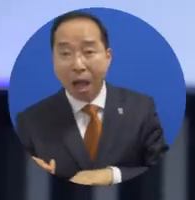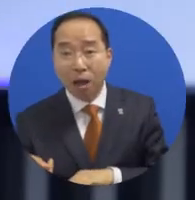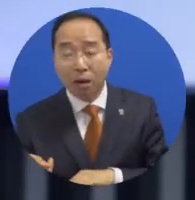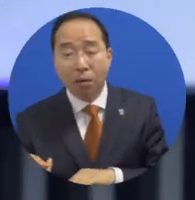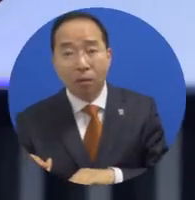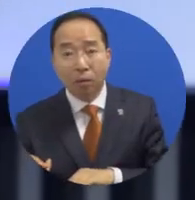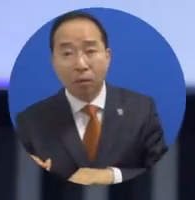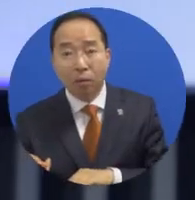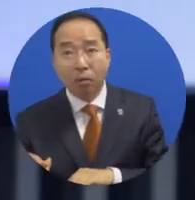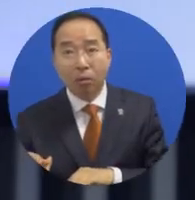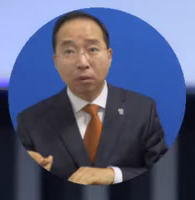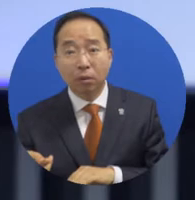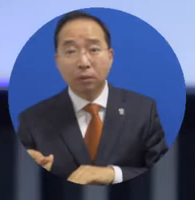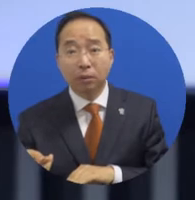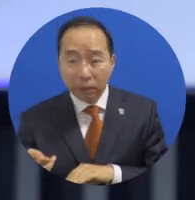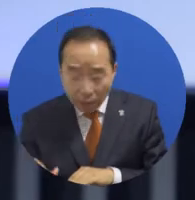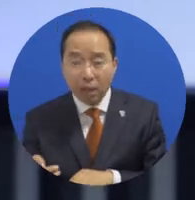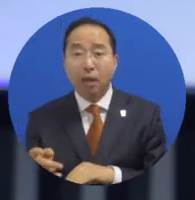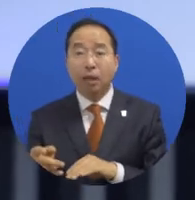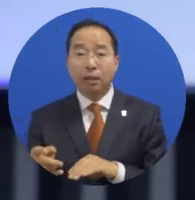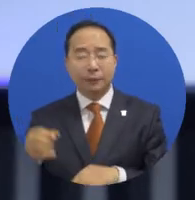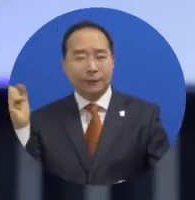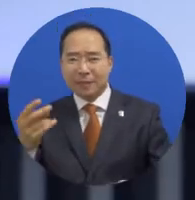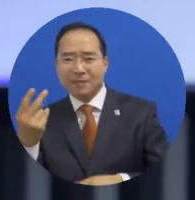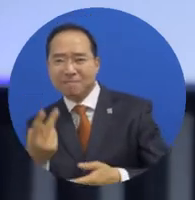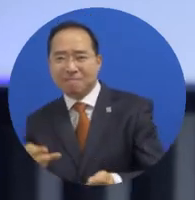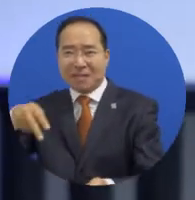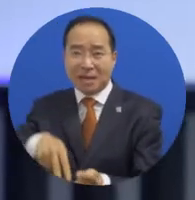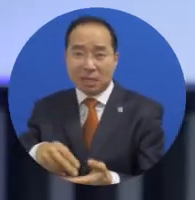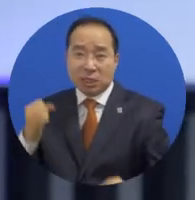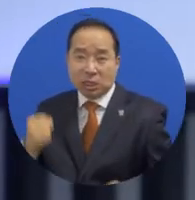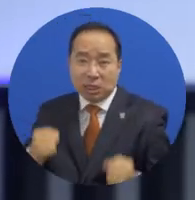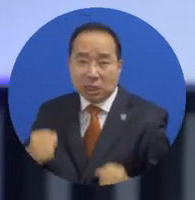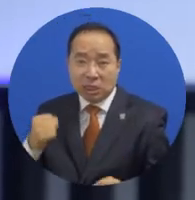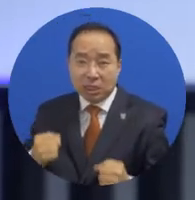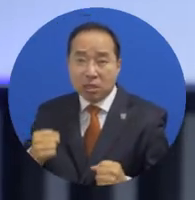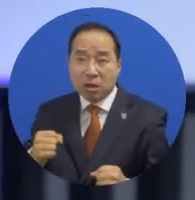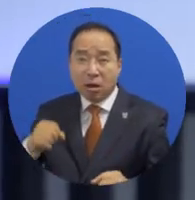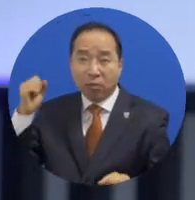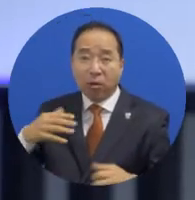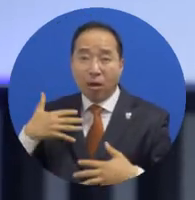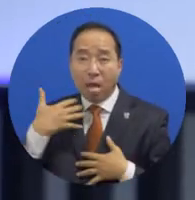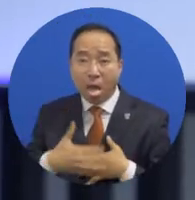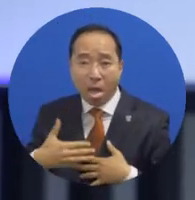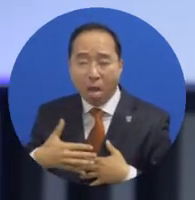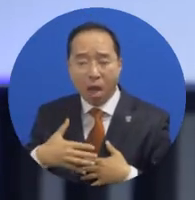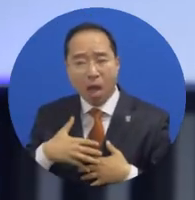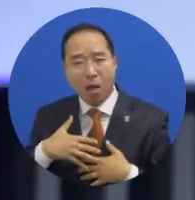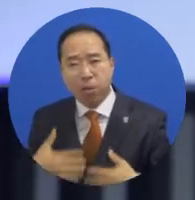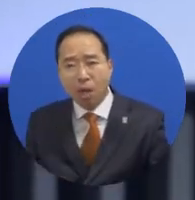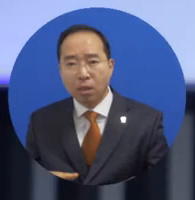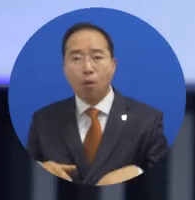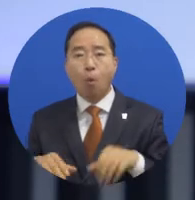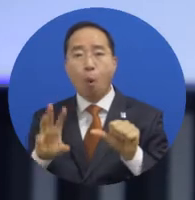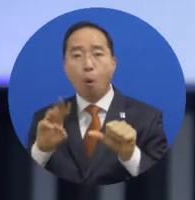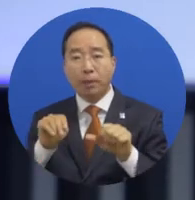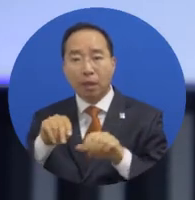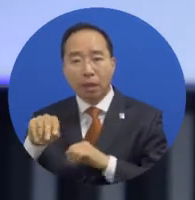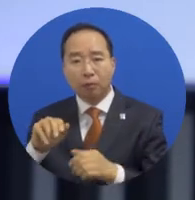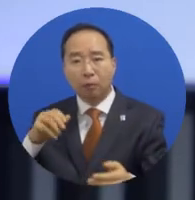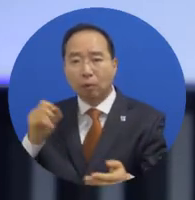거기서 멈췄으면 괜찮거든요. 그런데 이분이 다시 일어나서 뛰기 시작했는데 또 5m도 못 가서 착